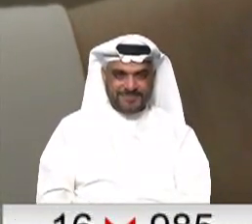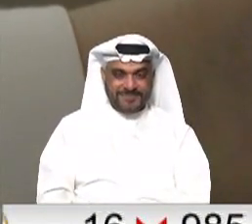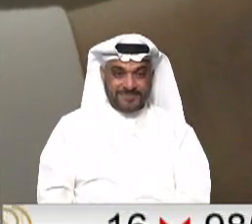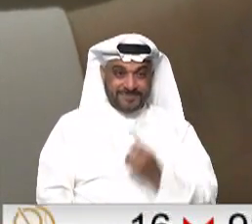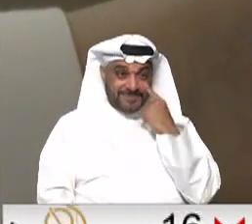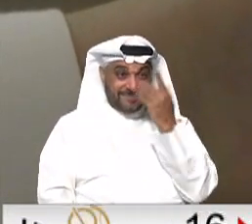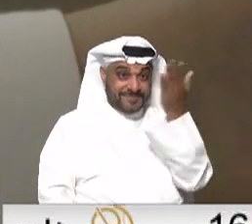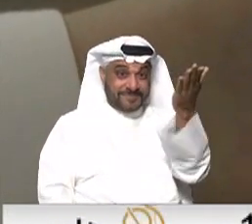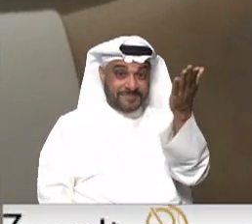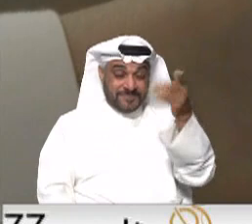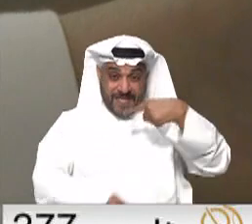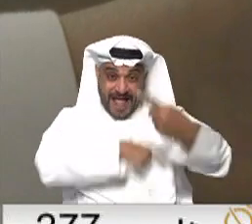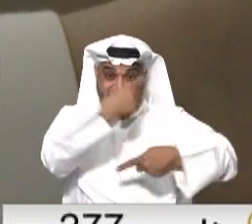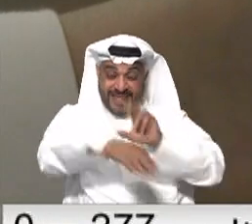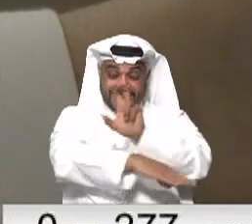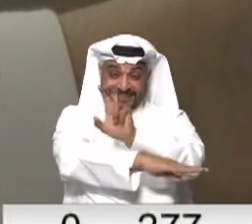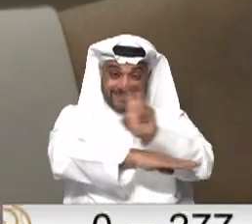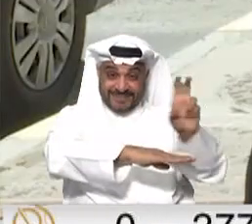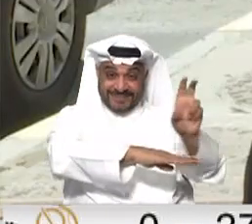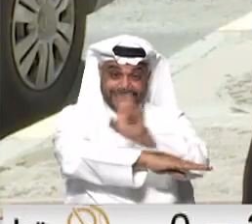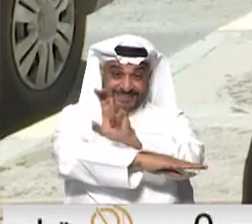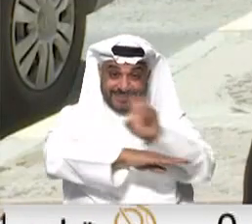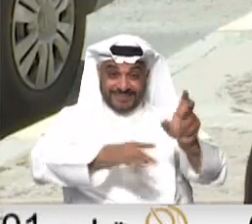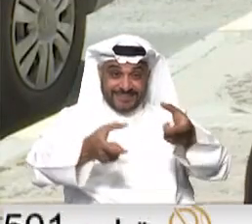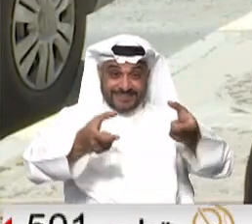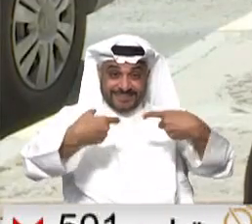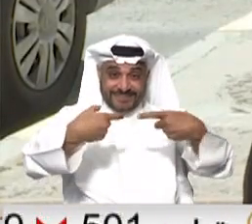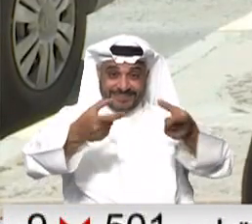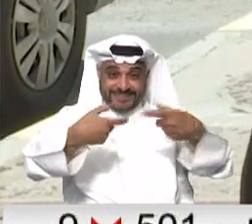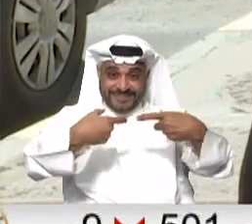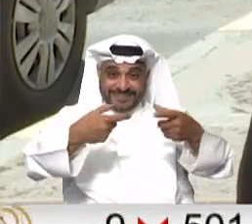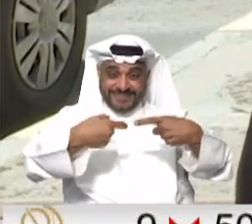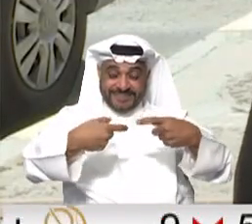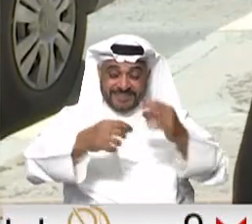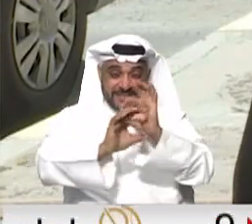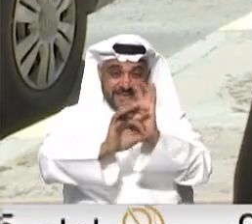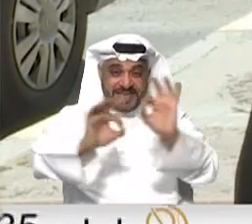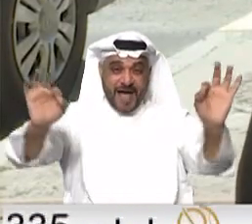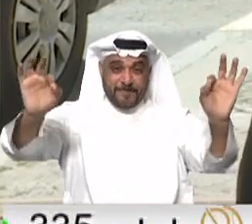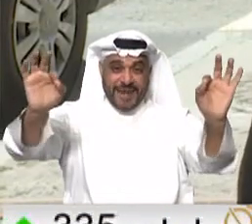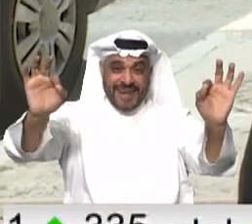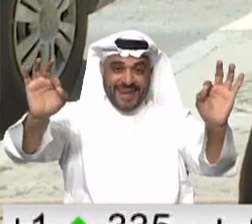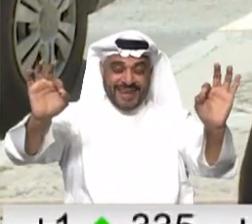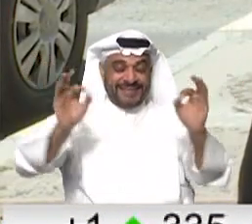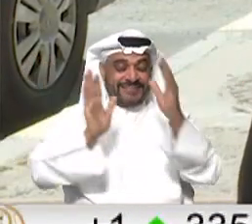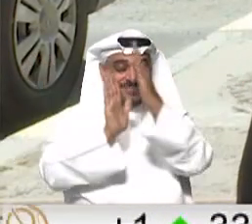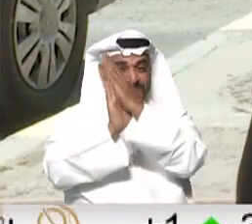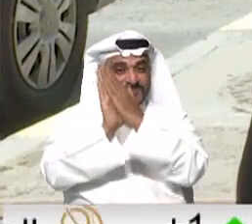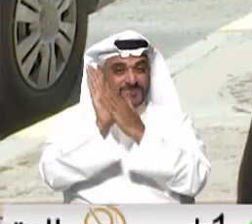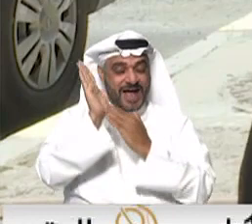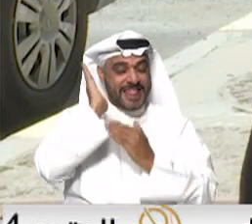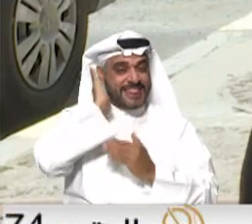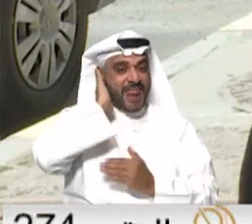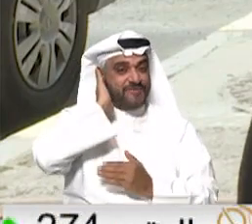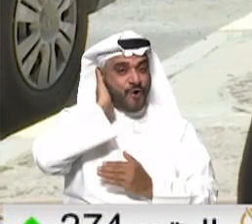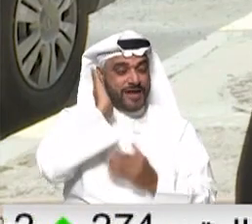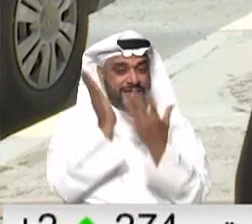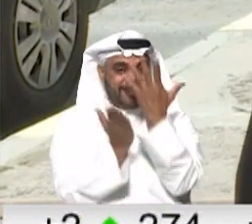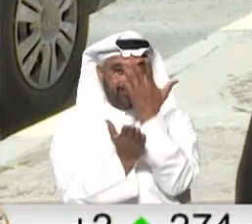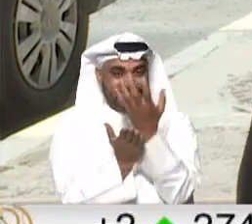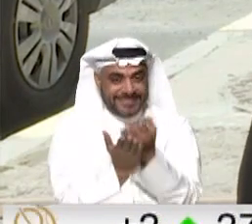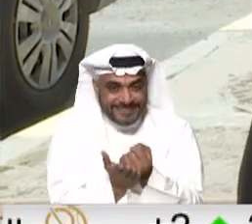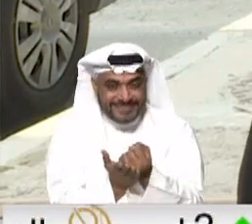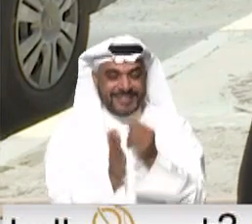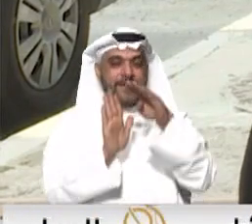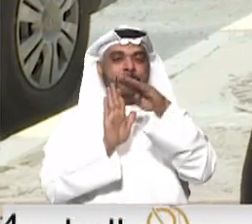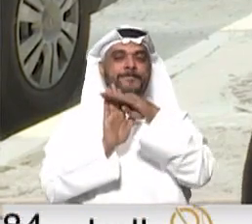خدمات رقمية جديدة ضمن شبكة إلكترونية موحدة جاءت لتوفير الوقت والجهد على المراجعين